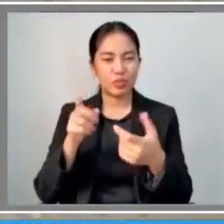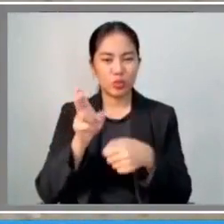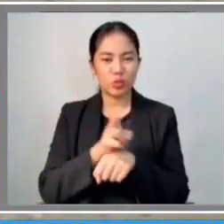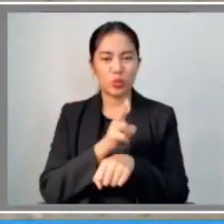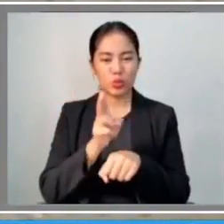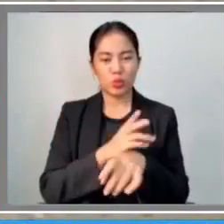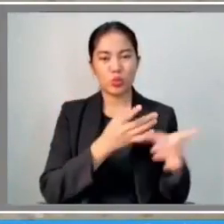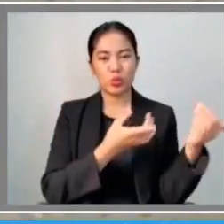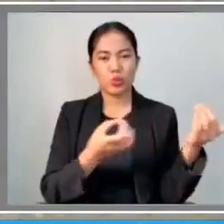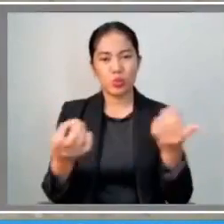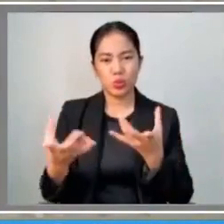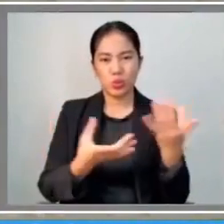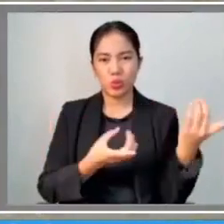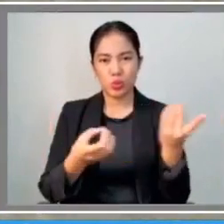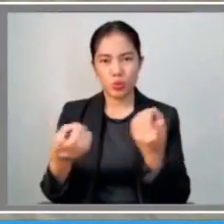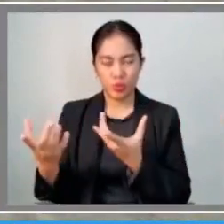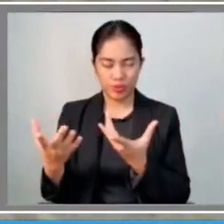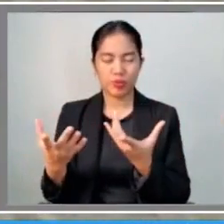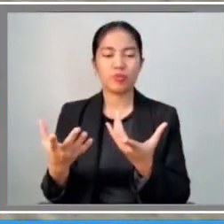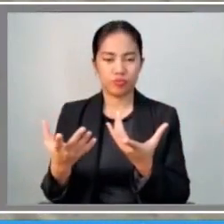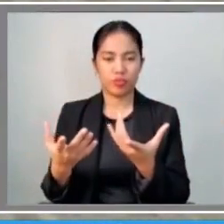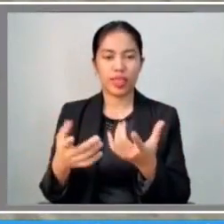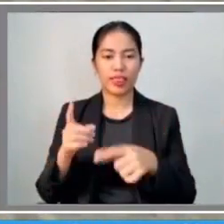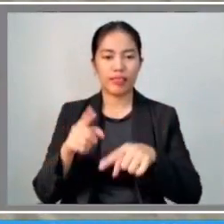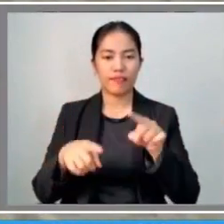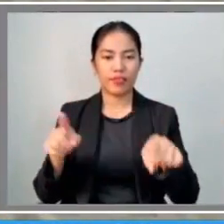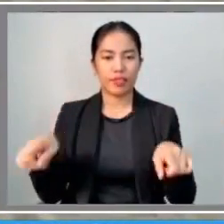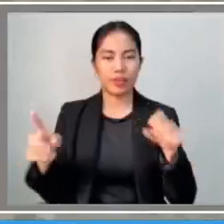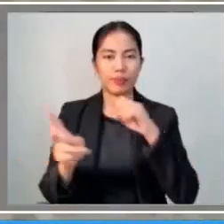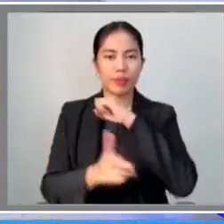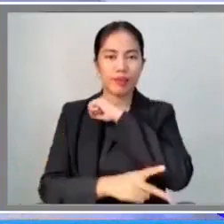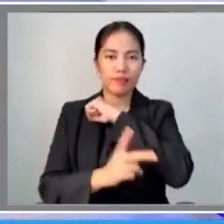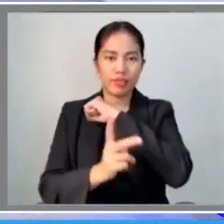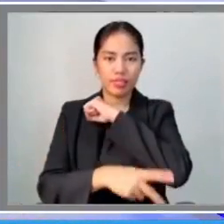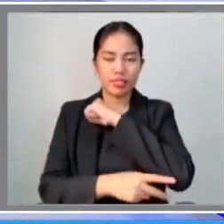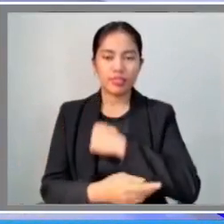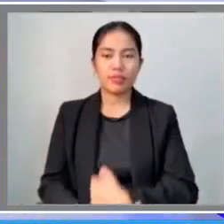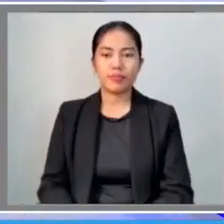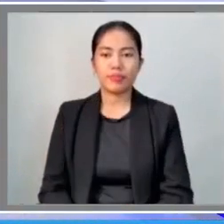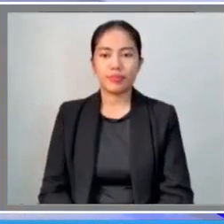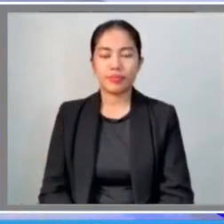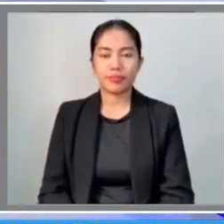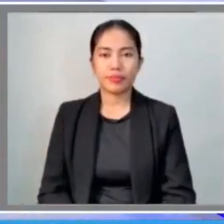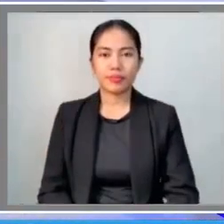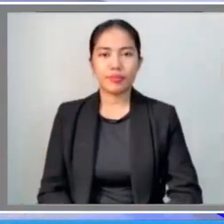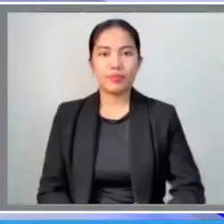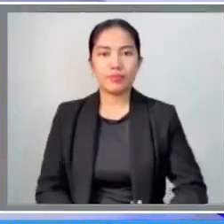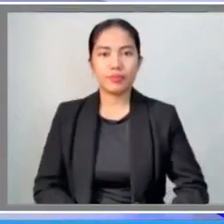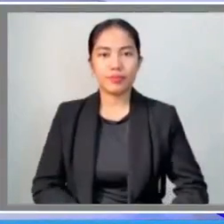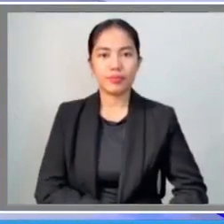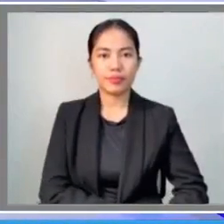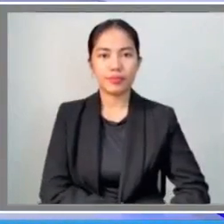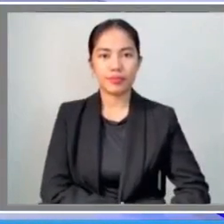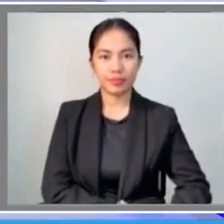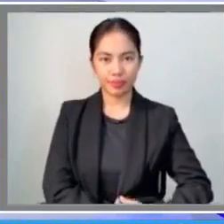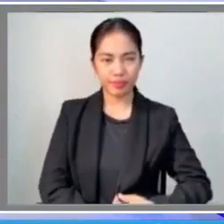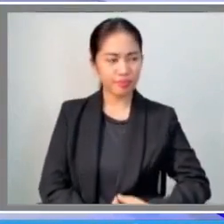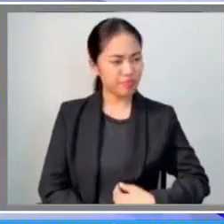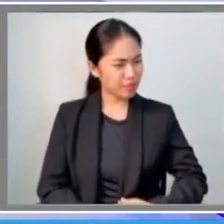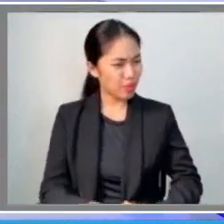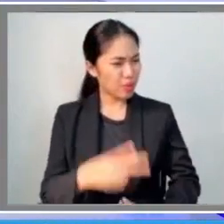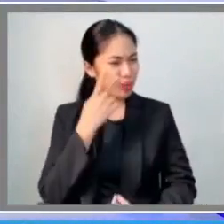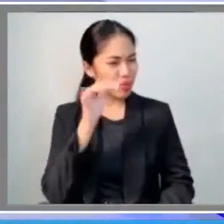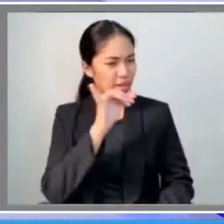ibang probinsya. Raffy, Connie. Joanne, parang walang mamimili sa likudan mo, ah. Parang matumal